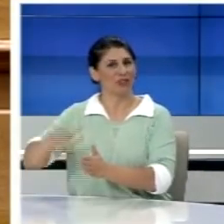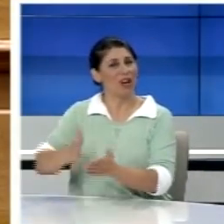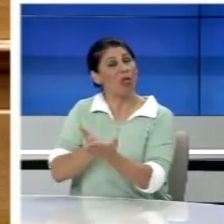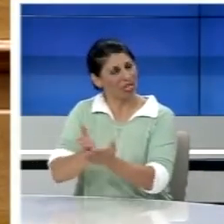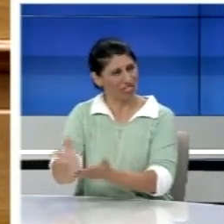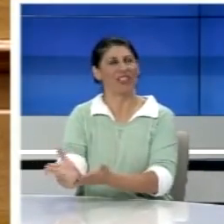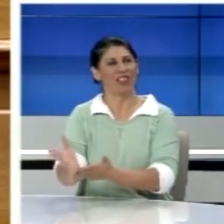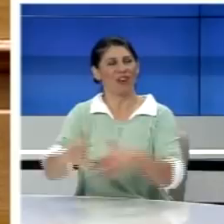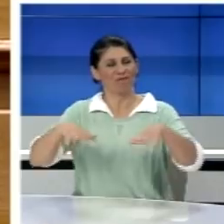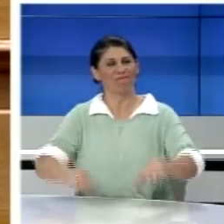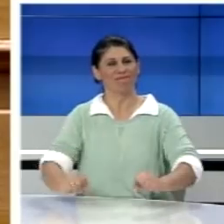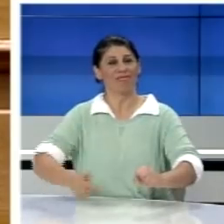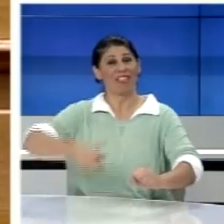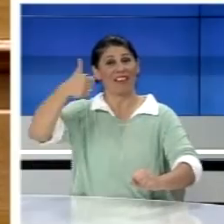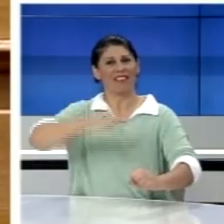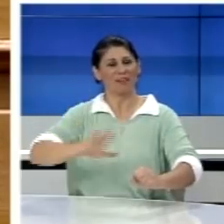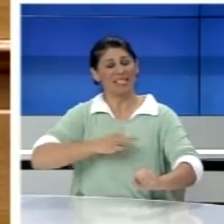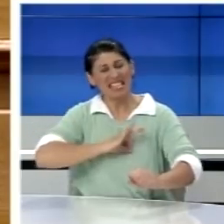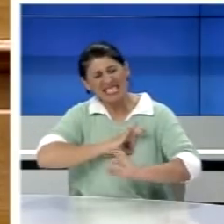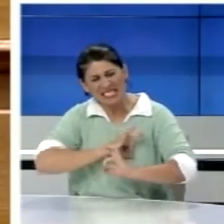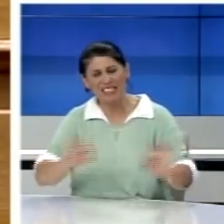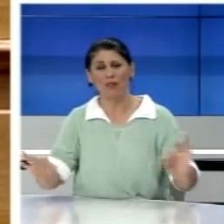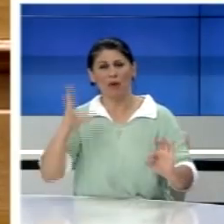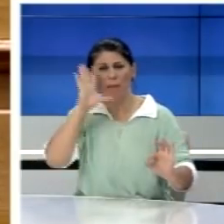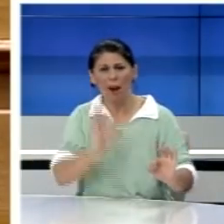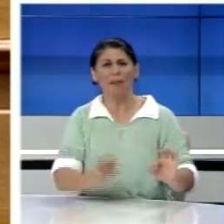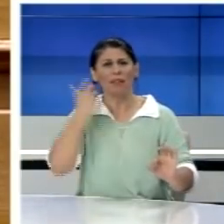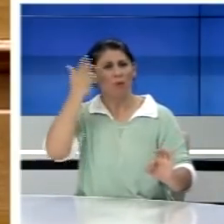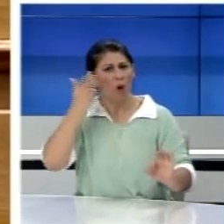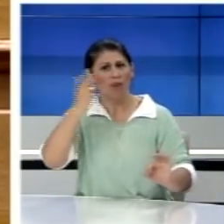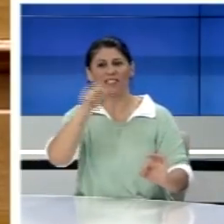δίκαιο, είμαστε σίγουροι γι' αυτό, η πραγματική μόρφωση και η ζωή.